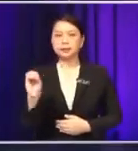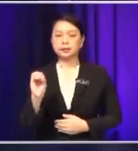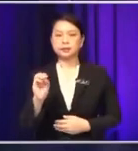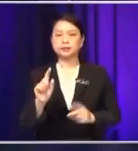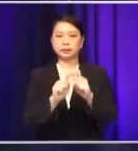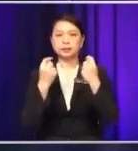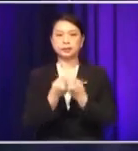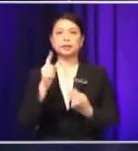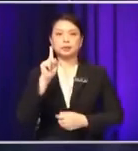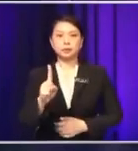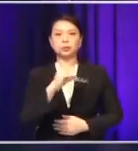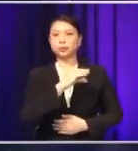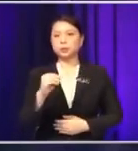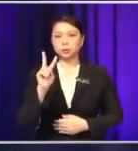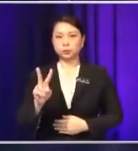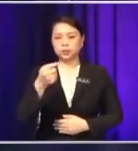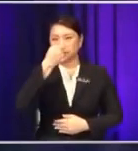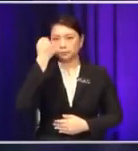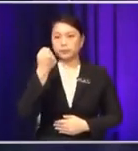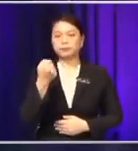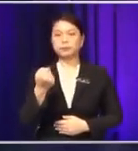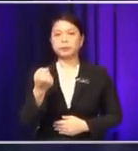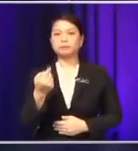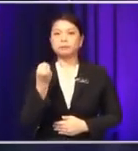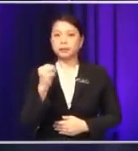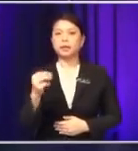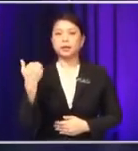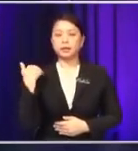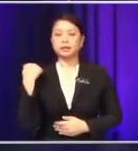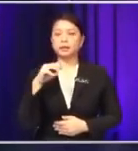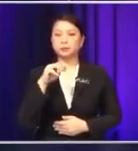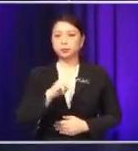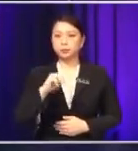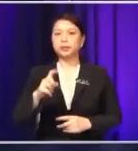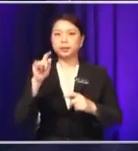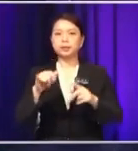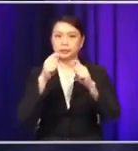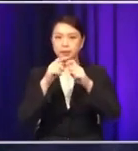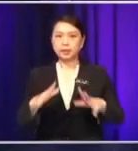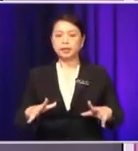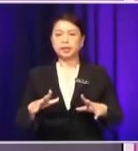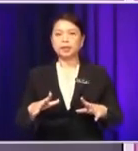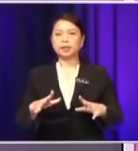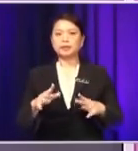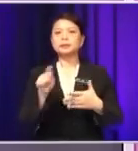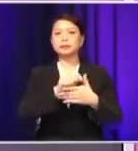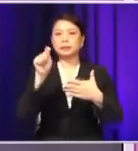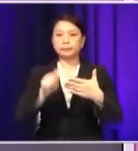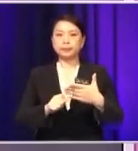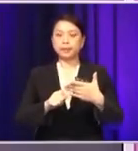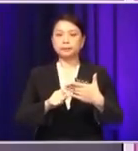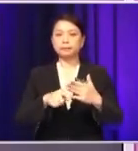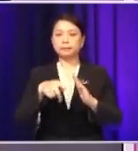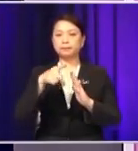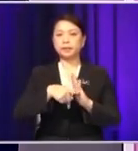kerana majoriti calon inilah calon-calon yang tidak, yang sudah pun menamatkan pengajian, tapi tidak mempunyai sijil tingkatan 3 dan sebagainya